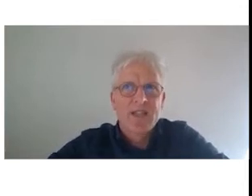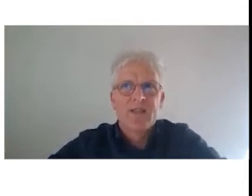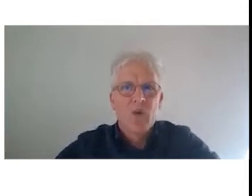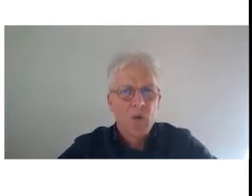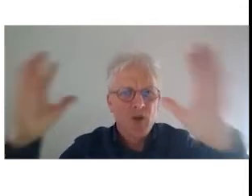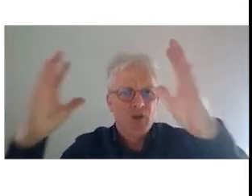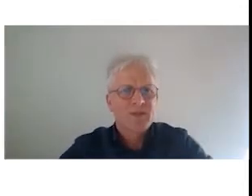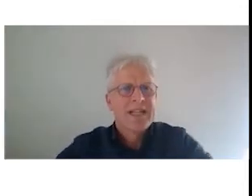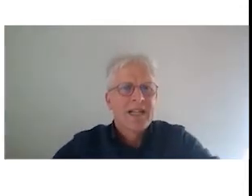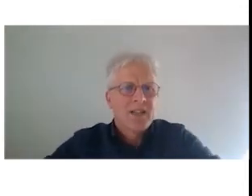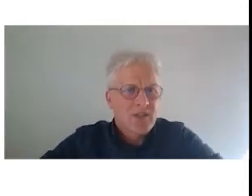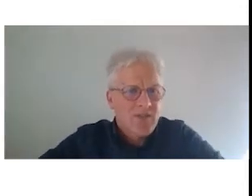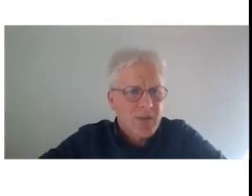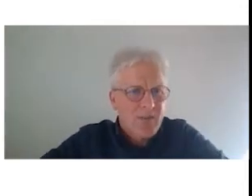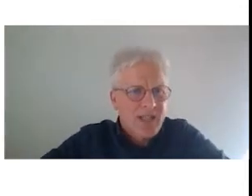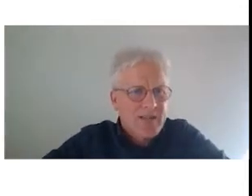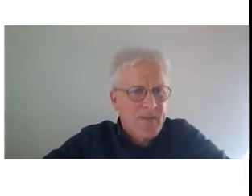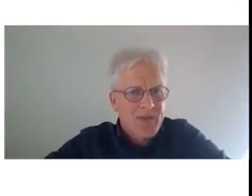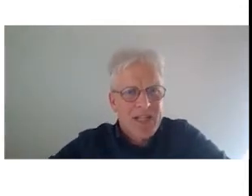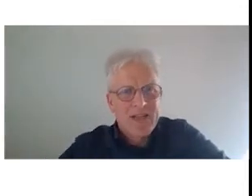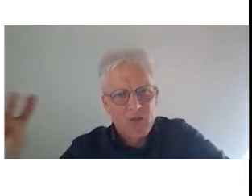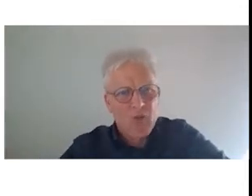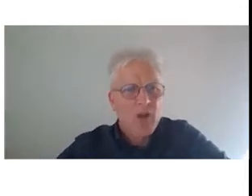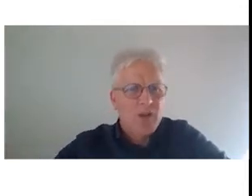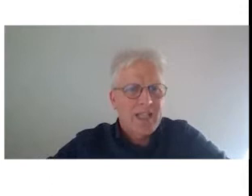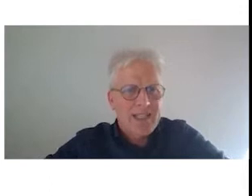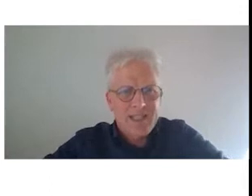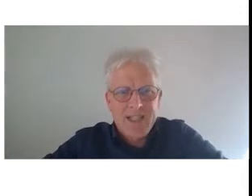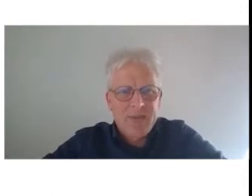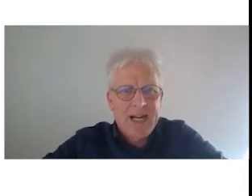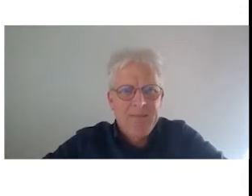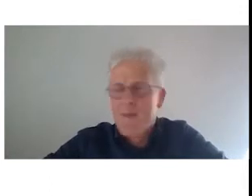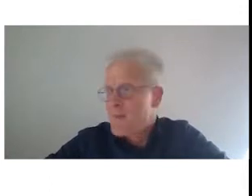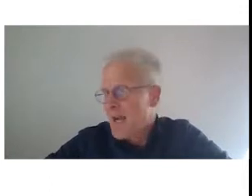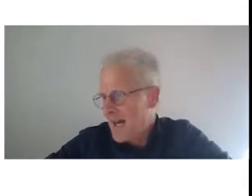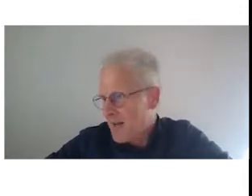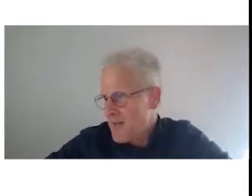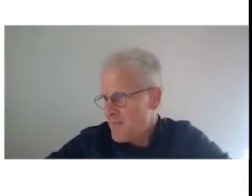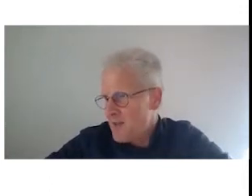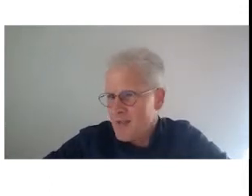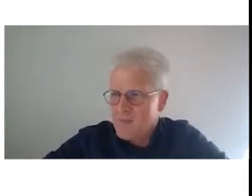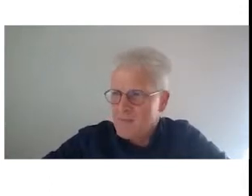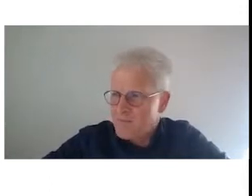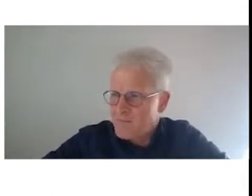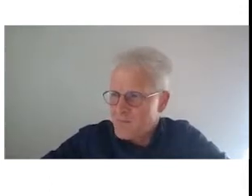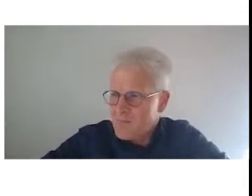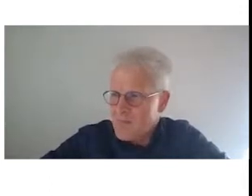aus ihren Workshops, sodass wir beim dritten dann nur noch 130 Teilnehmer haben. Aber